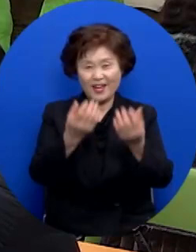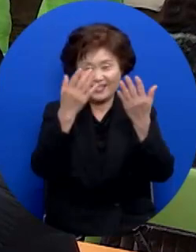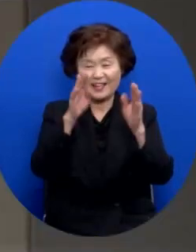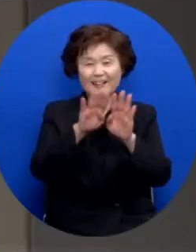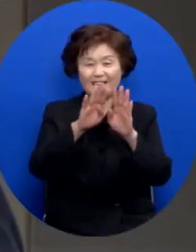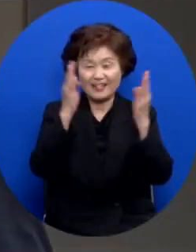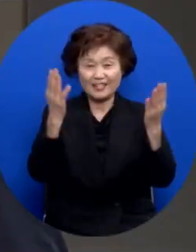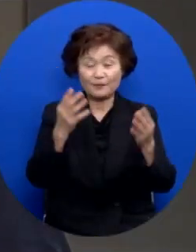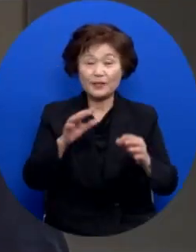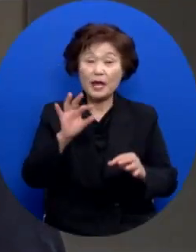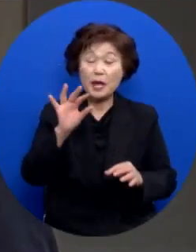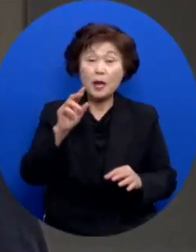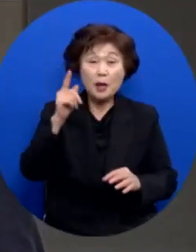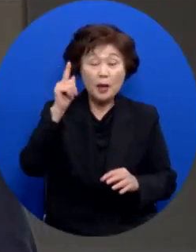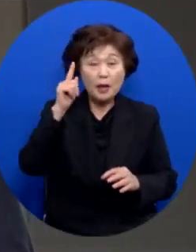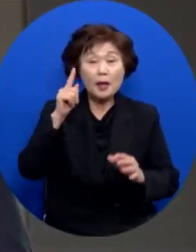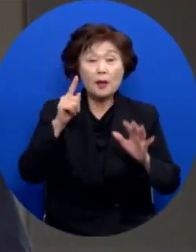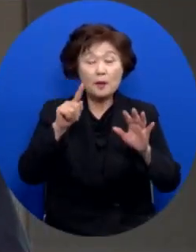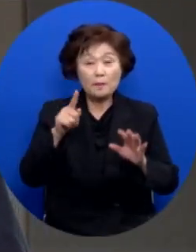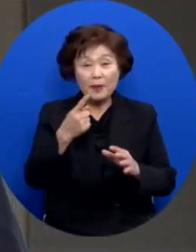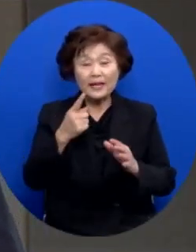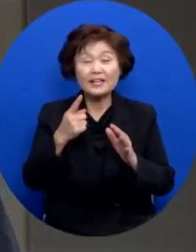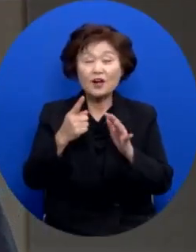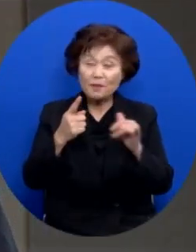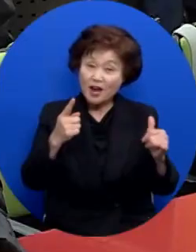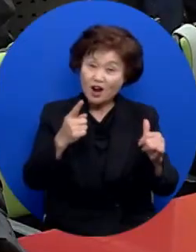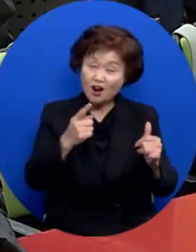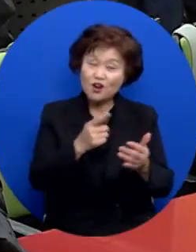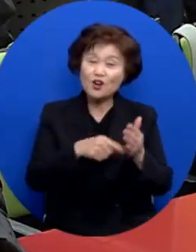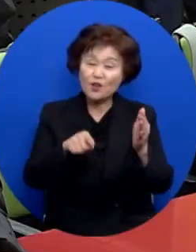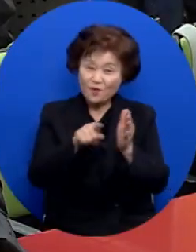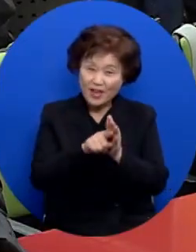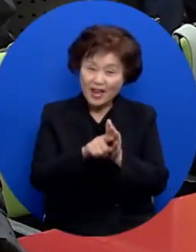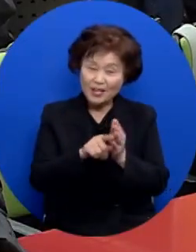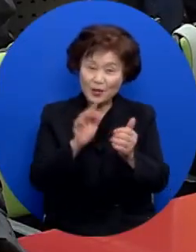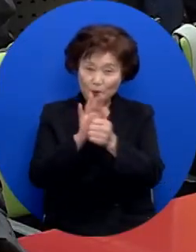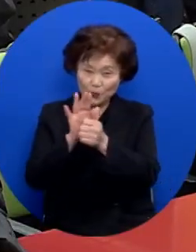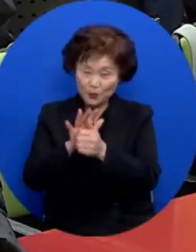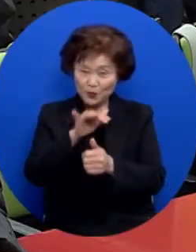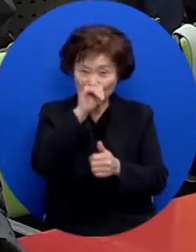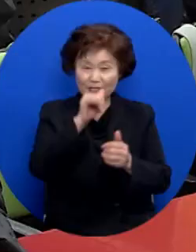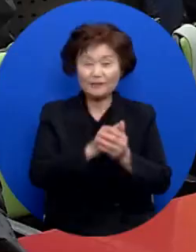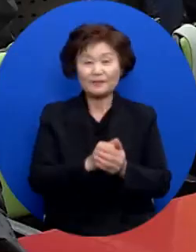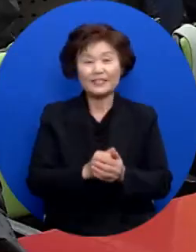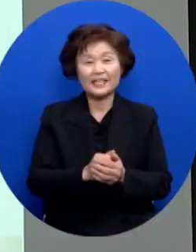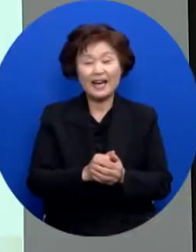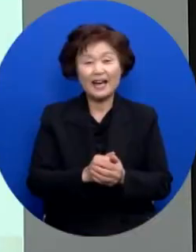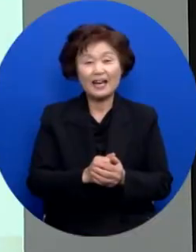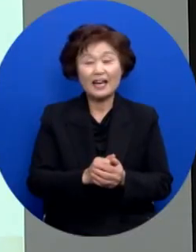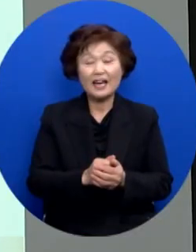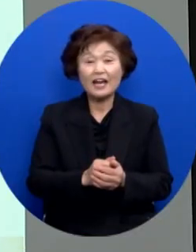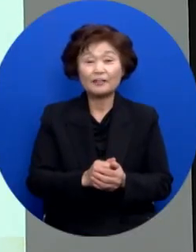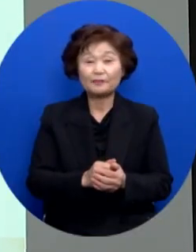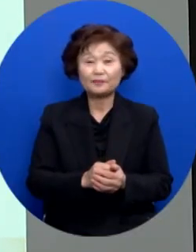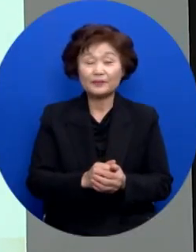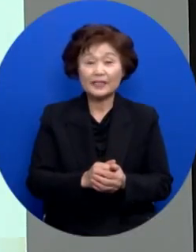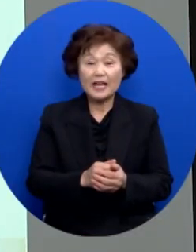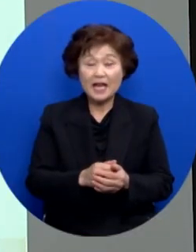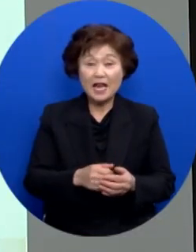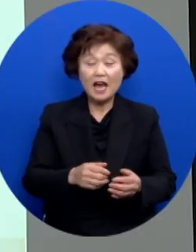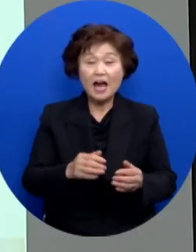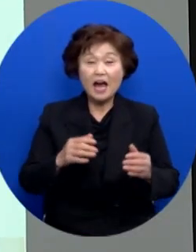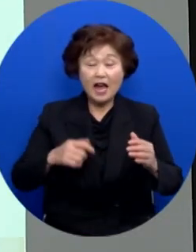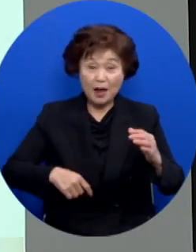시각장애인 100여 명을 위해 주님과 함께하는 교회가 배식 봉사로 동참한 가운데 외사본 조정진 목사는